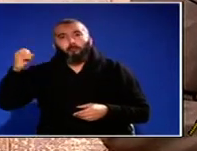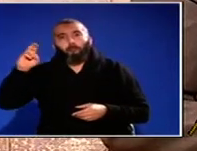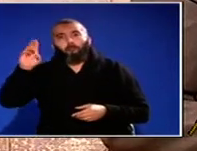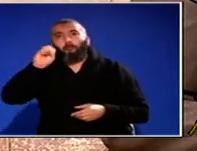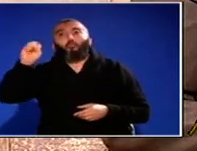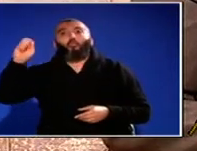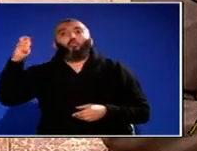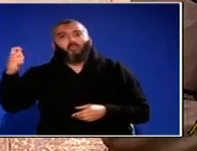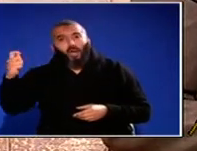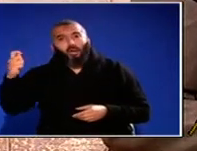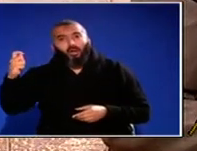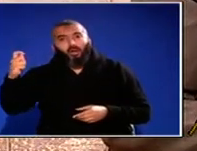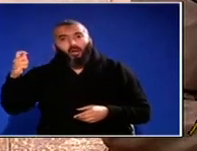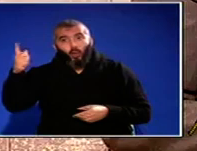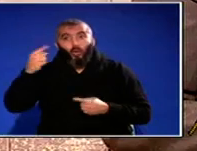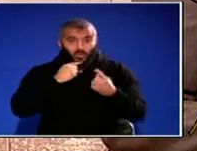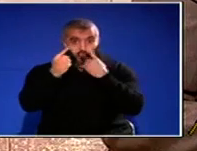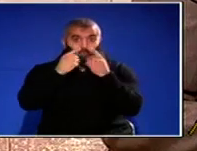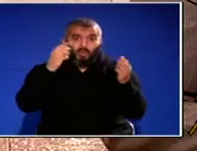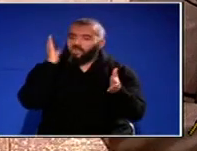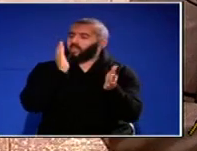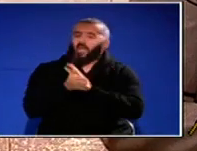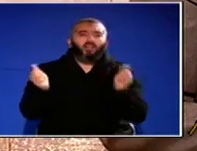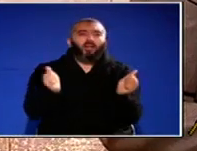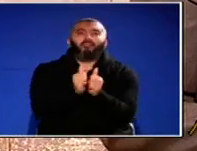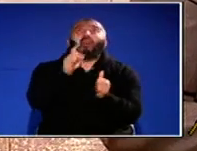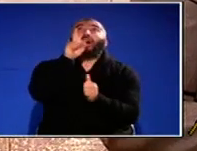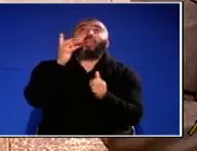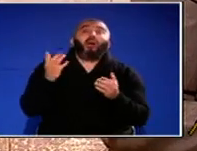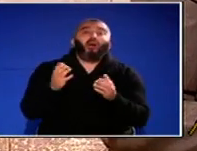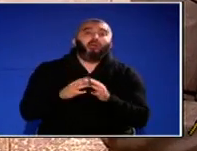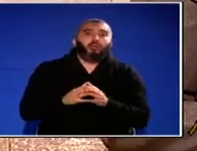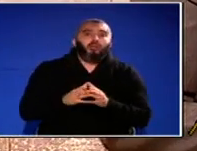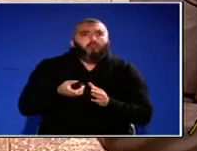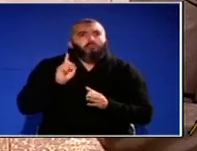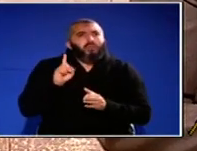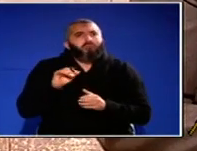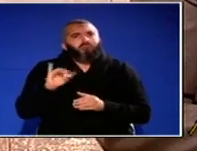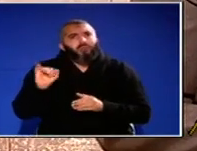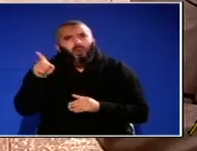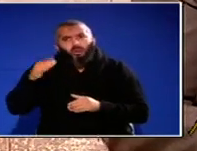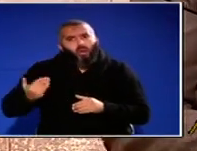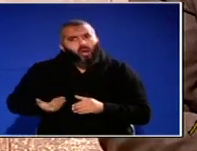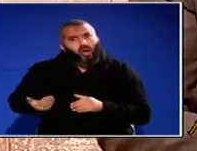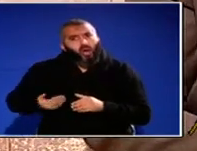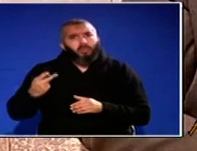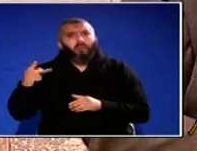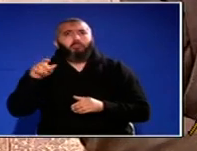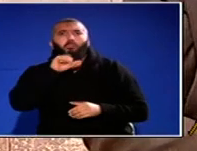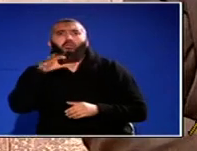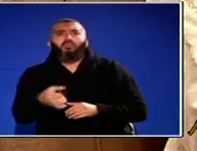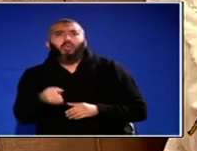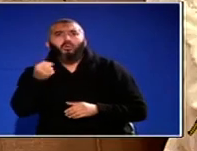الصلاه والسلام تعرج في السماء ما شافش ربي سبحانه كيفاه. وهذه حصه في القناه